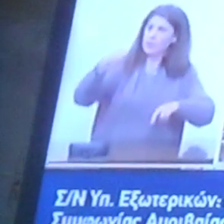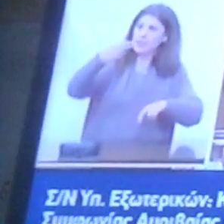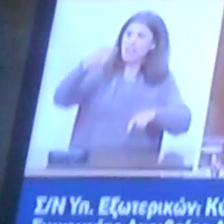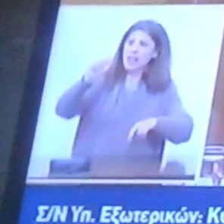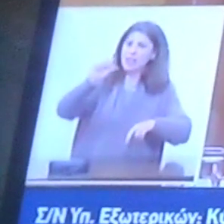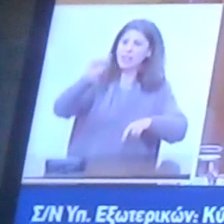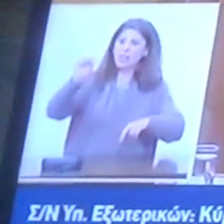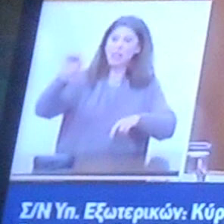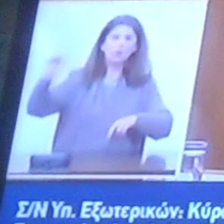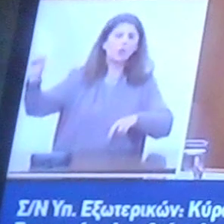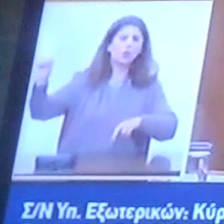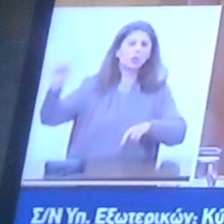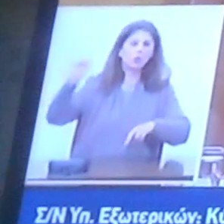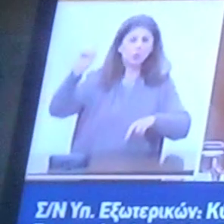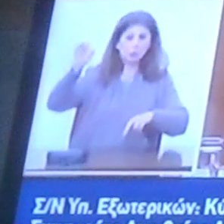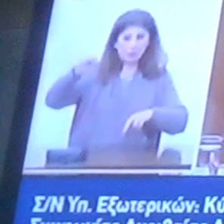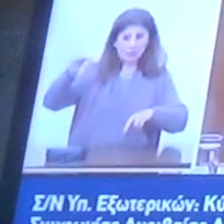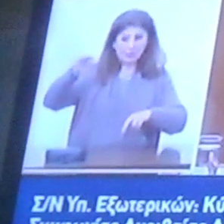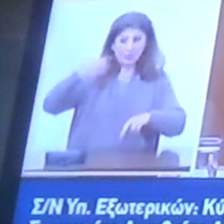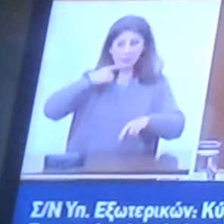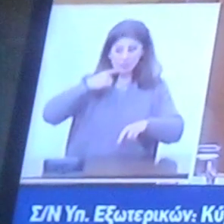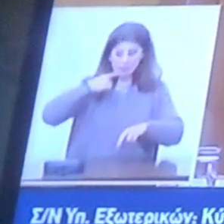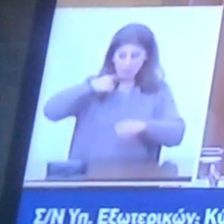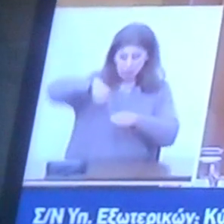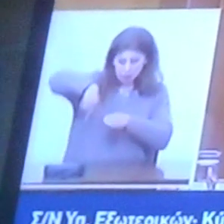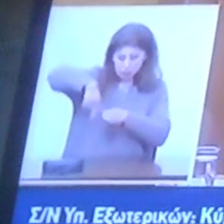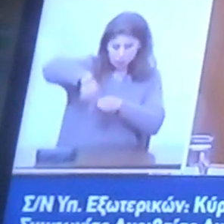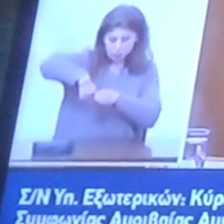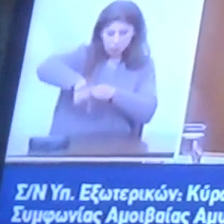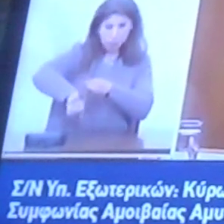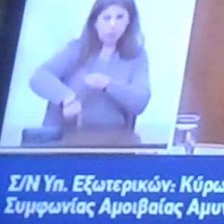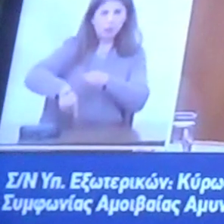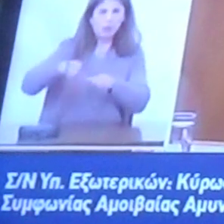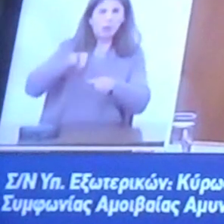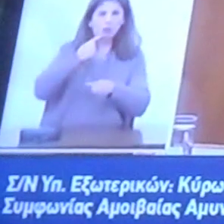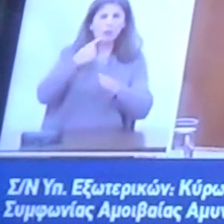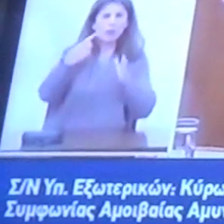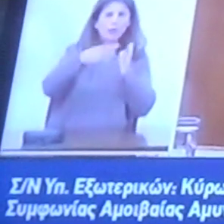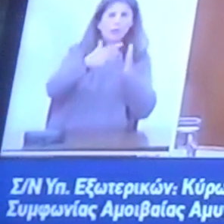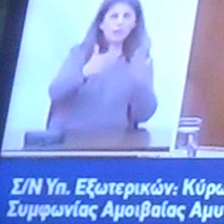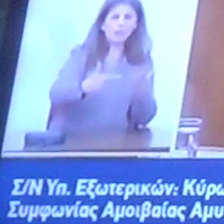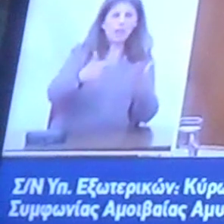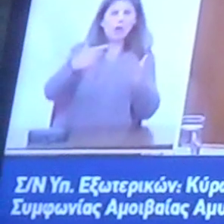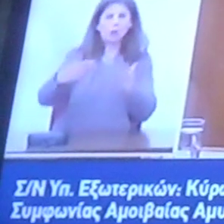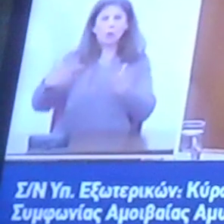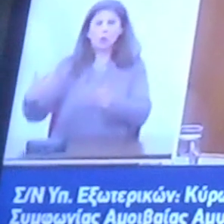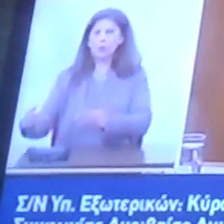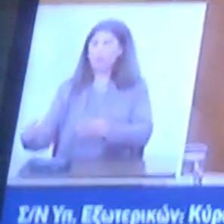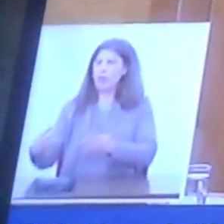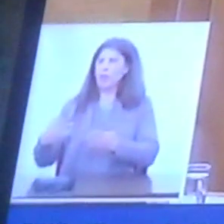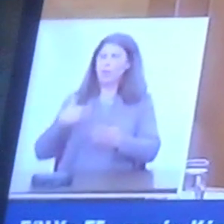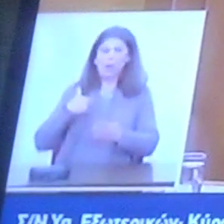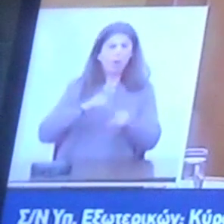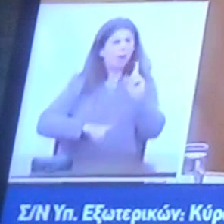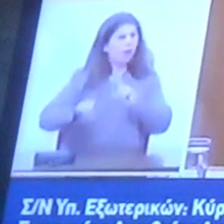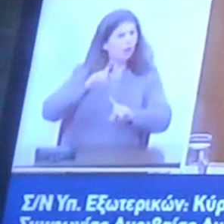κυβέρνησα. Να μιλάει για εξορίξεις ο Πρωθυπουργός. Το έλεγα από το 7-8-9, κάτι παλιότερο εδώ μέσα, αρχίες Τηλιανής, μα θυμάται. Τα